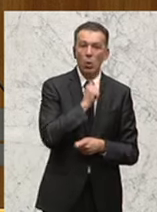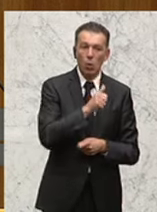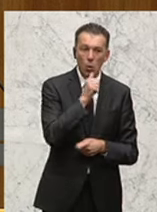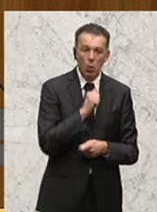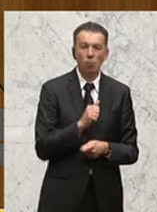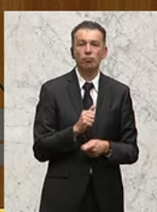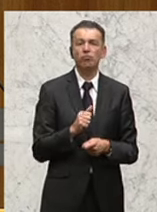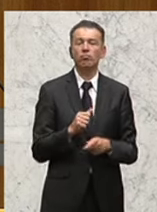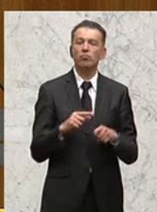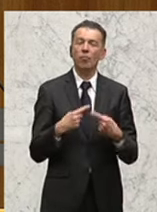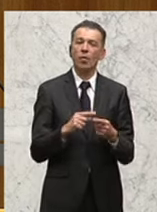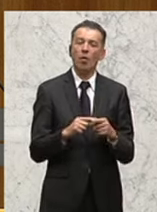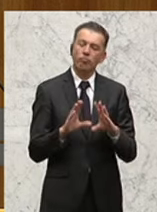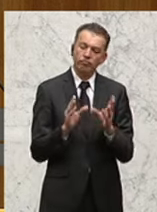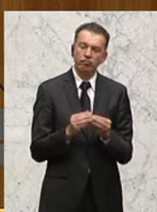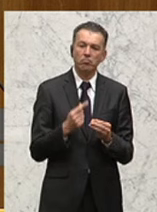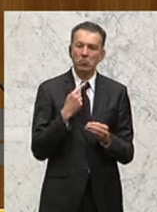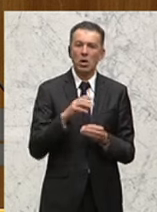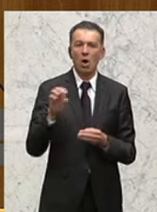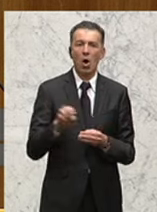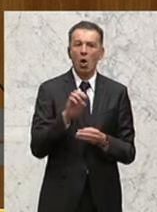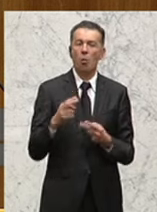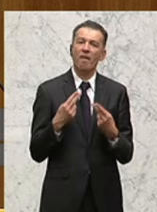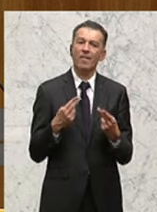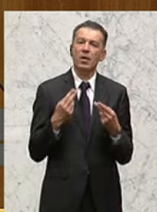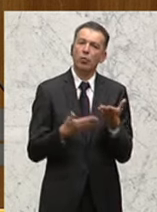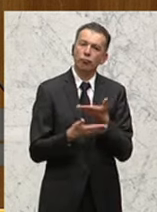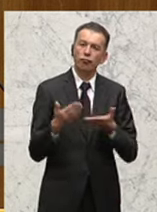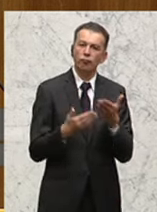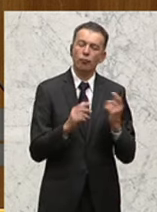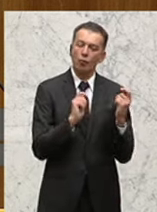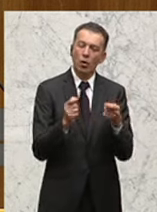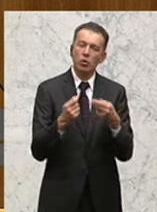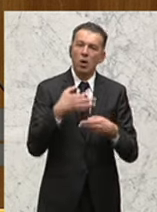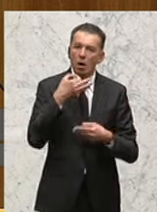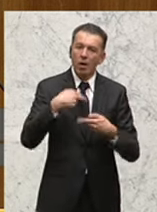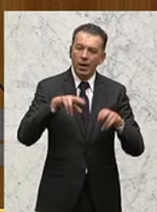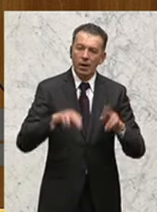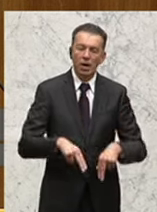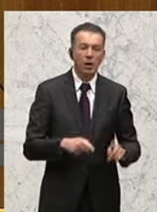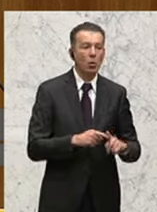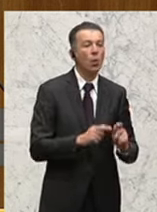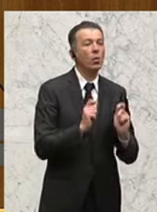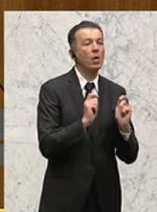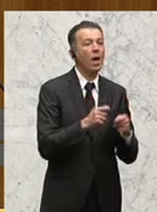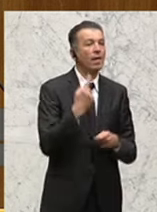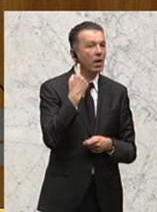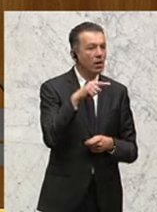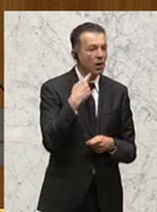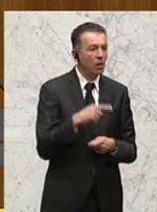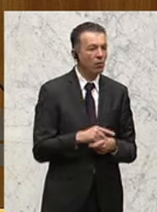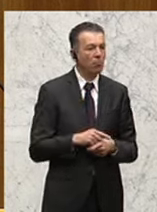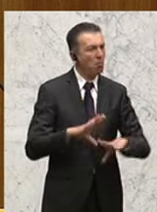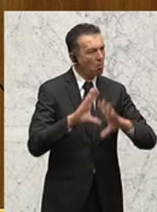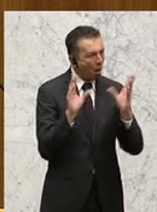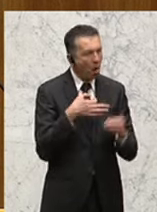wir generell bei europarelevanten Debatten ein Rederecht vorgeschlagen haben. Und es hat den Antrag der NEOS gegeben, das ein